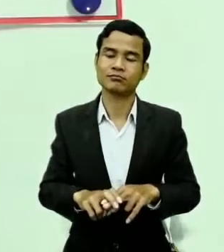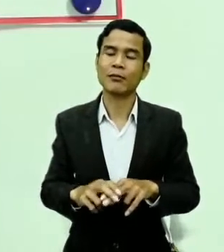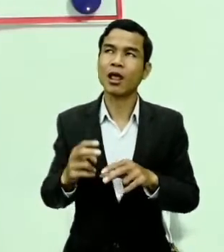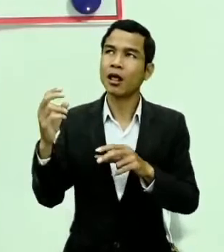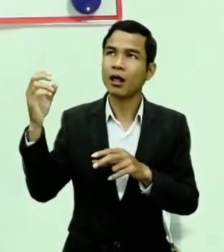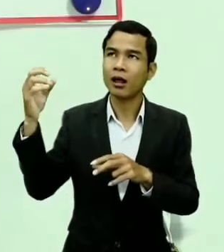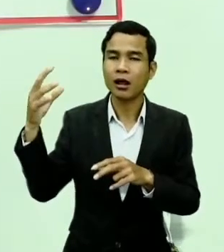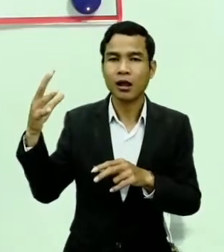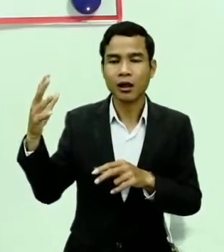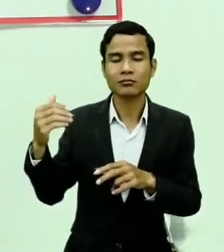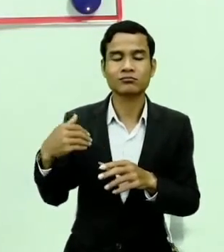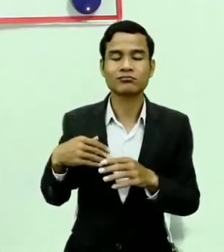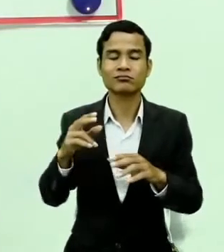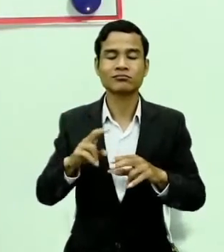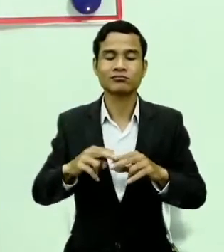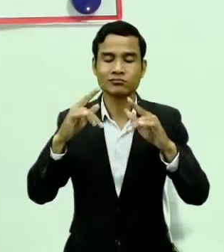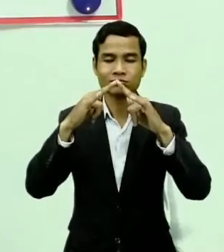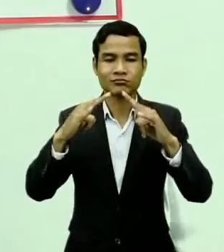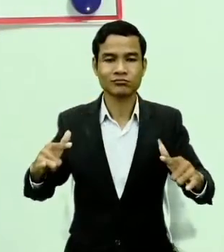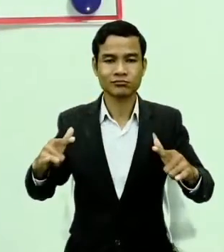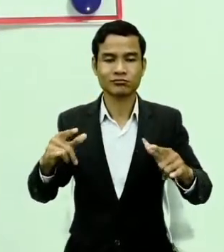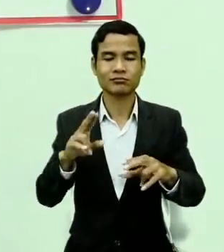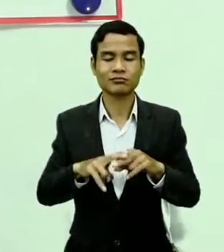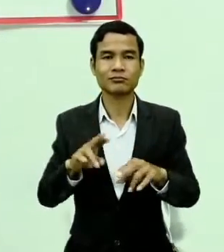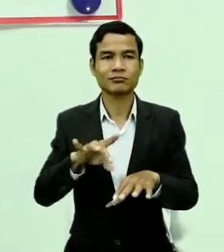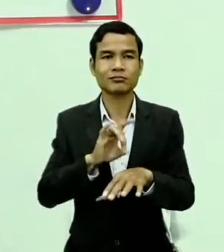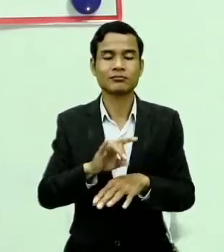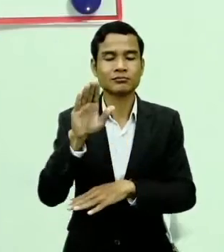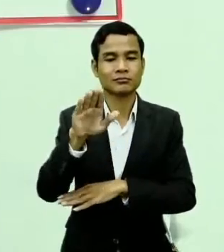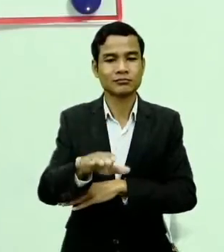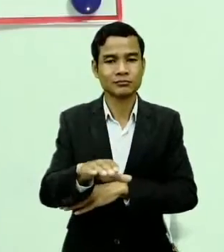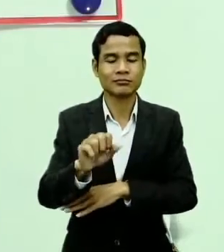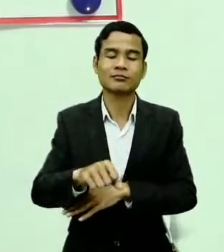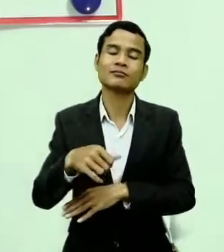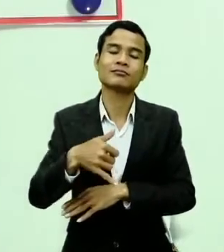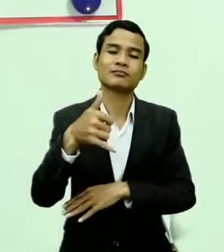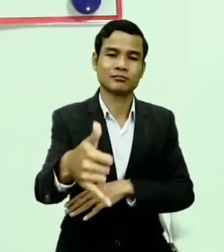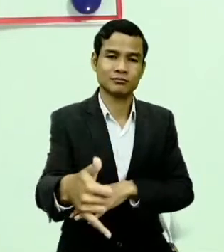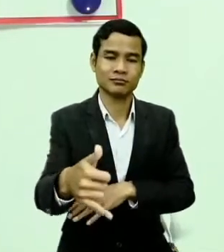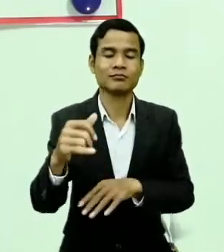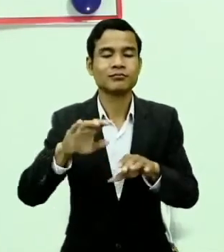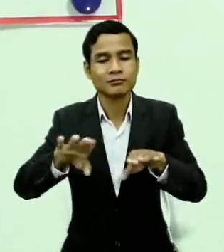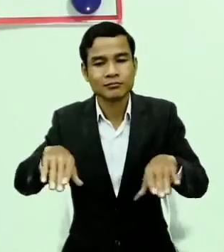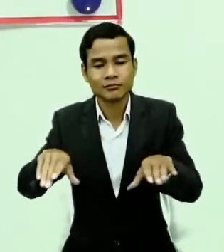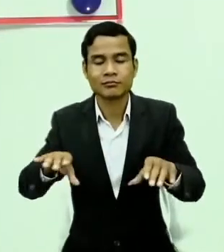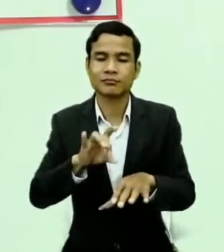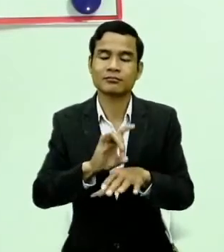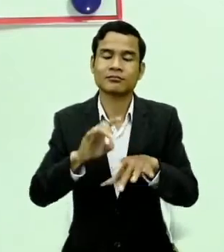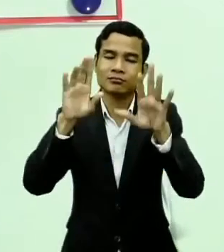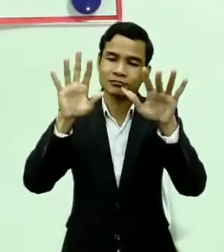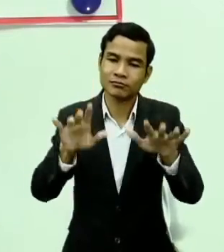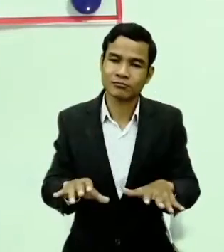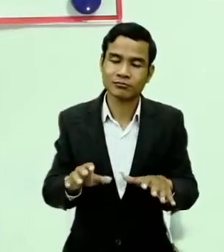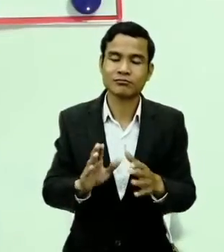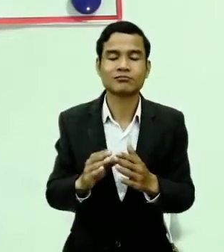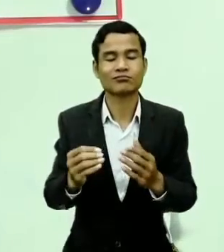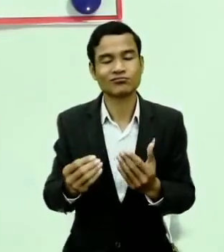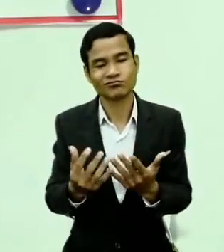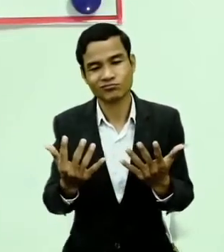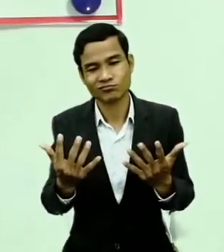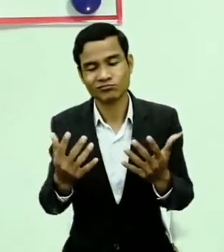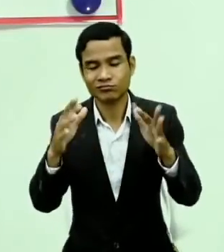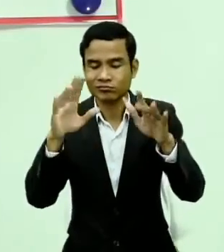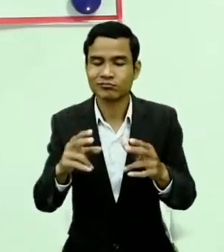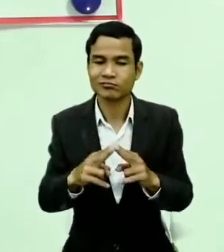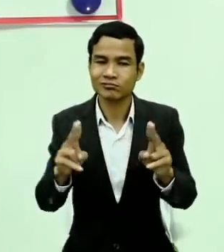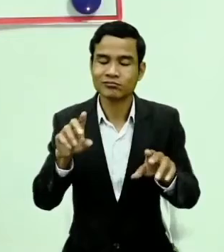tết chà mong buôn mong phải em thằng ấy lấy chăm cho nó còn đó chà ở tay bà thay dương tới chăm khai và xa liên khăn còn